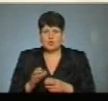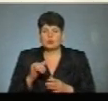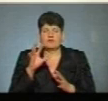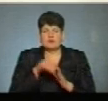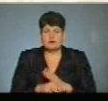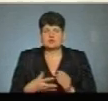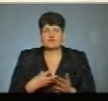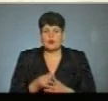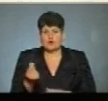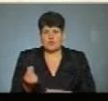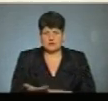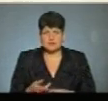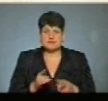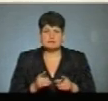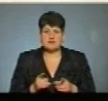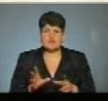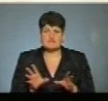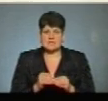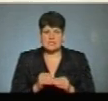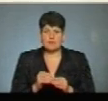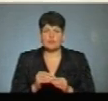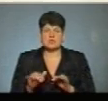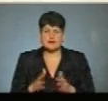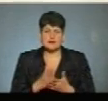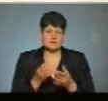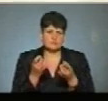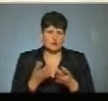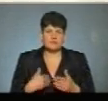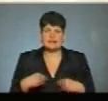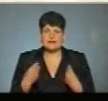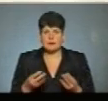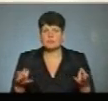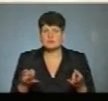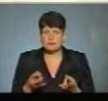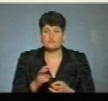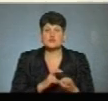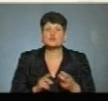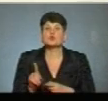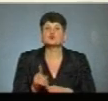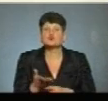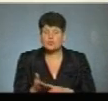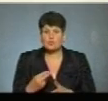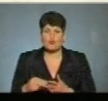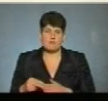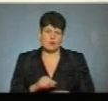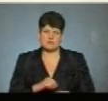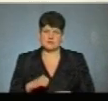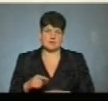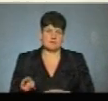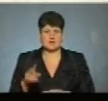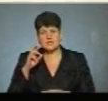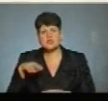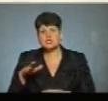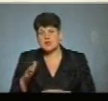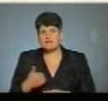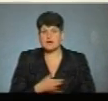створюють відповідні фонди і куди вливають свої кошти. Насправді взаємодія проходить дуже просто. Ми даємо їм потребу, вони шукають що і самі купляють.